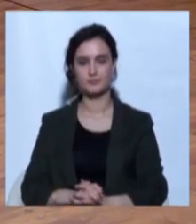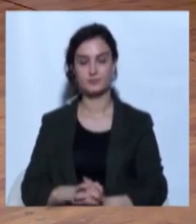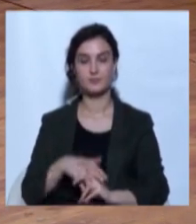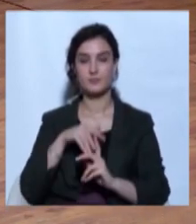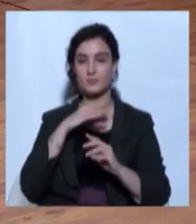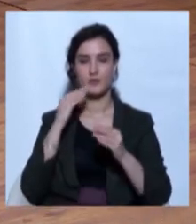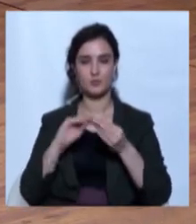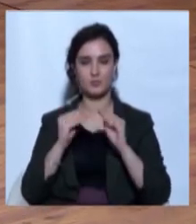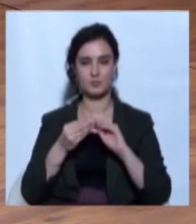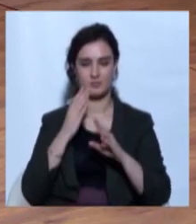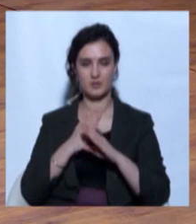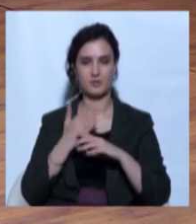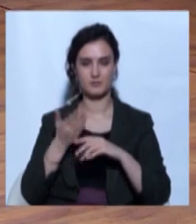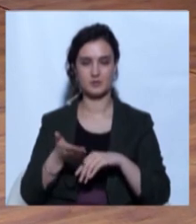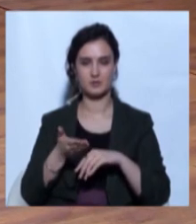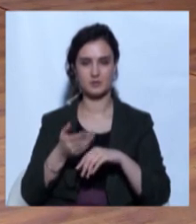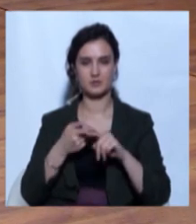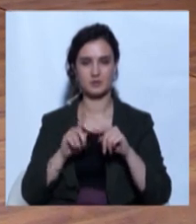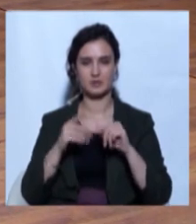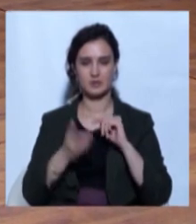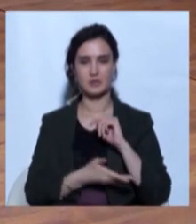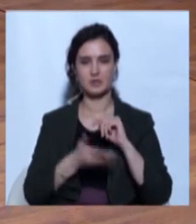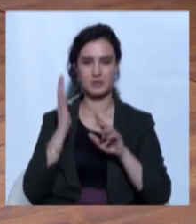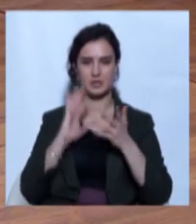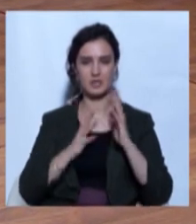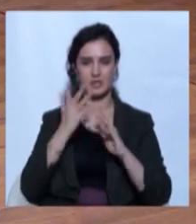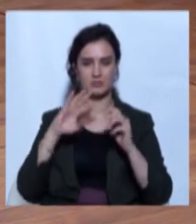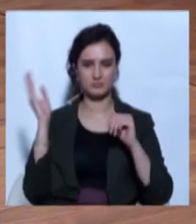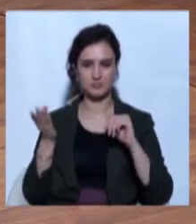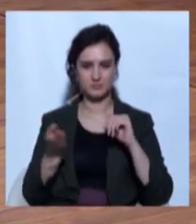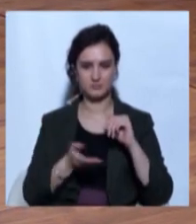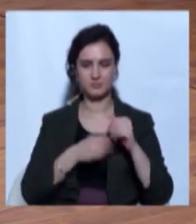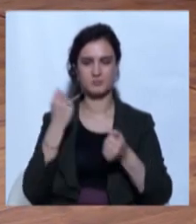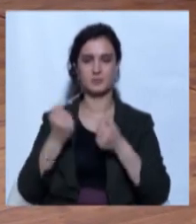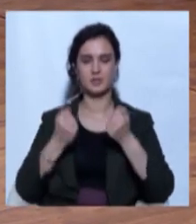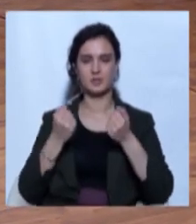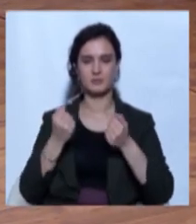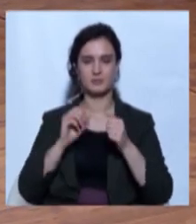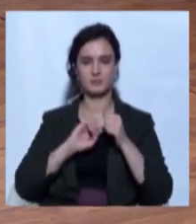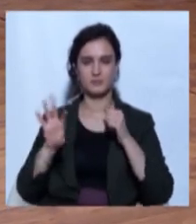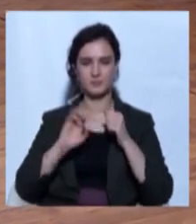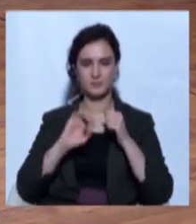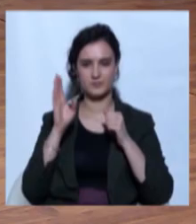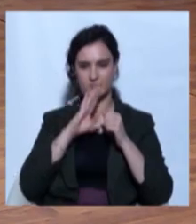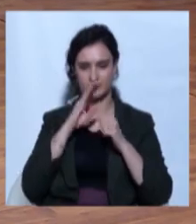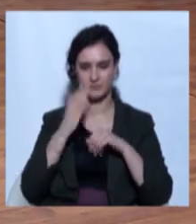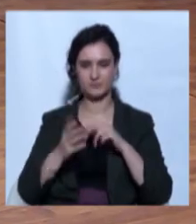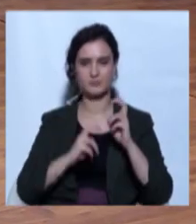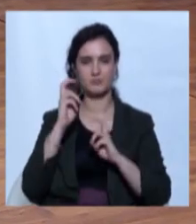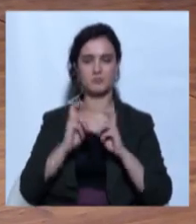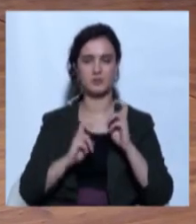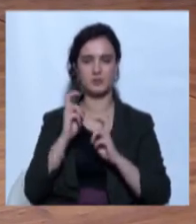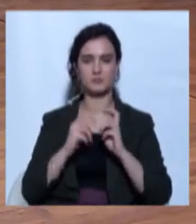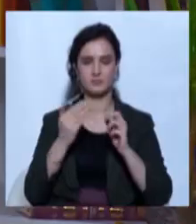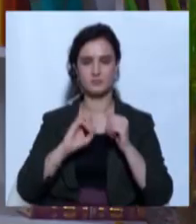ბევრი პრობლემა გვაქვს. იჩეხება ტყეები, მანქანების გამონაბოლქვი,